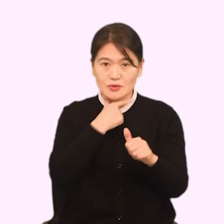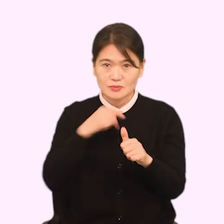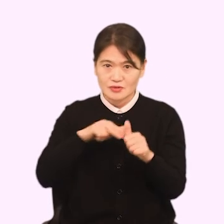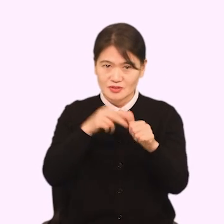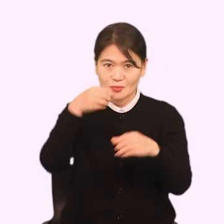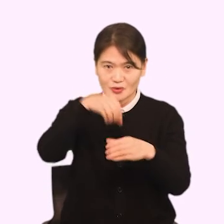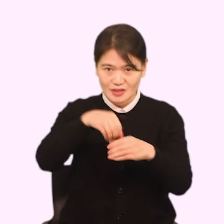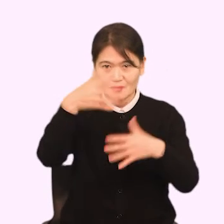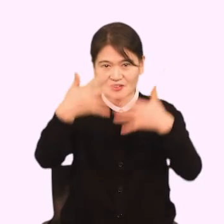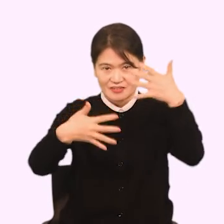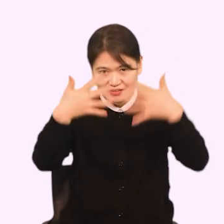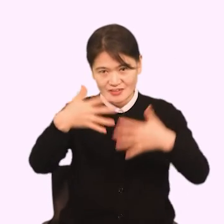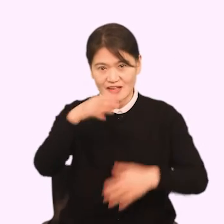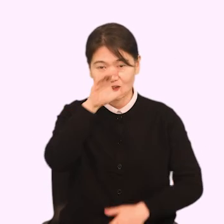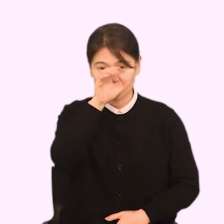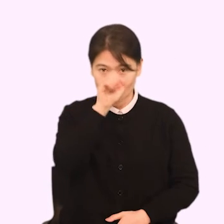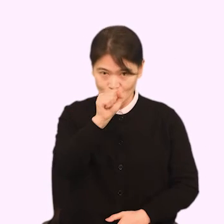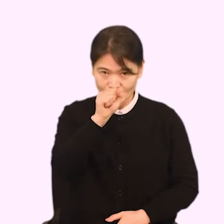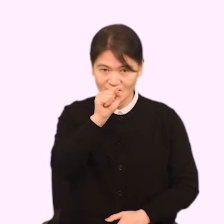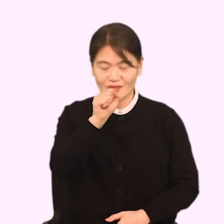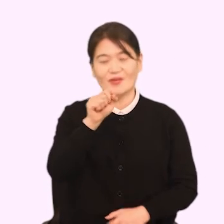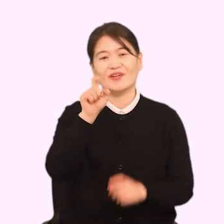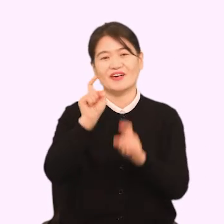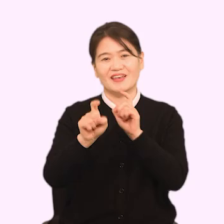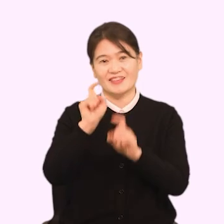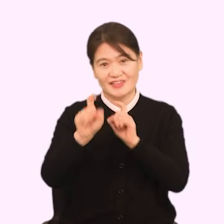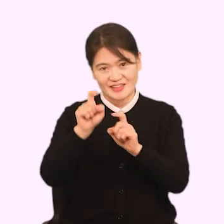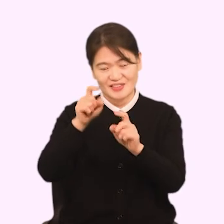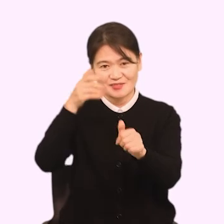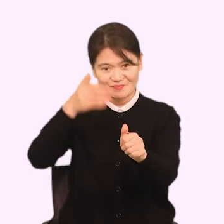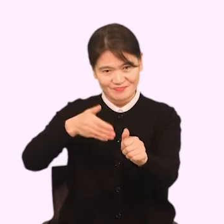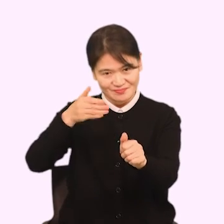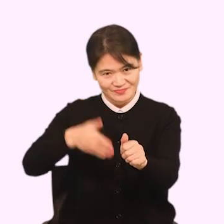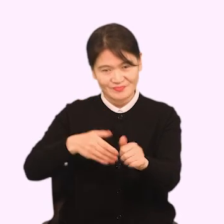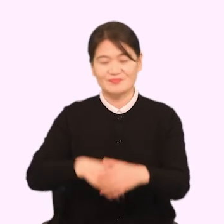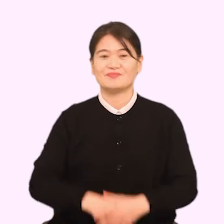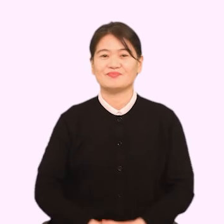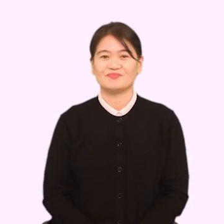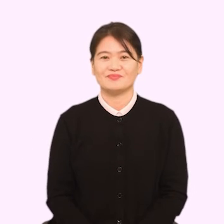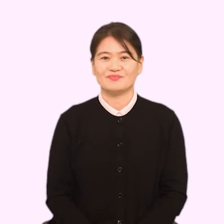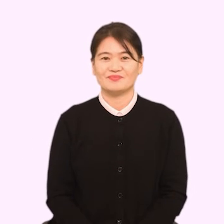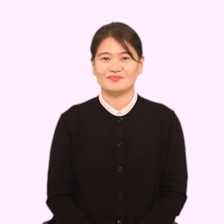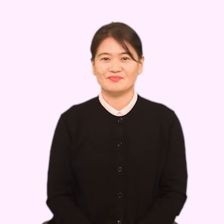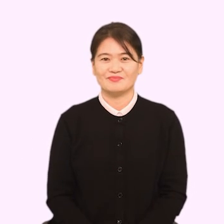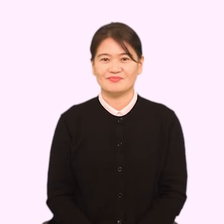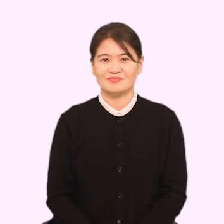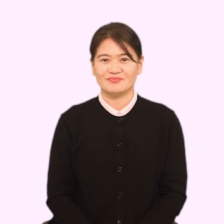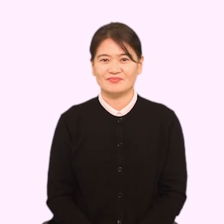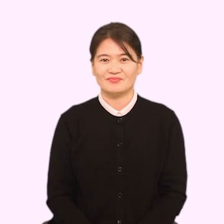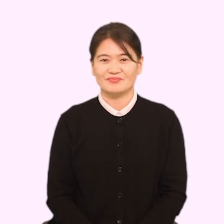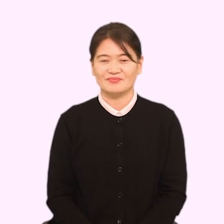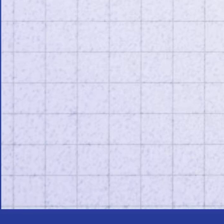지금까지 광명시민이 클릭하고 싶은 정보만 담은 광명클릭이었습니다. 좋아요, 강클해주세요.